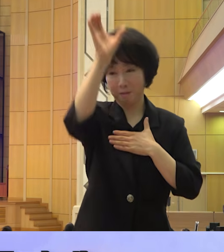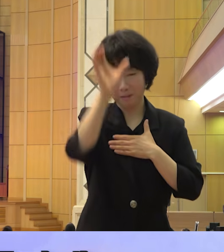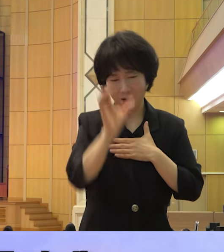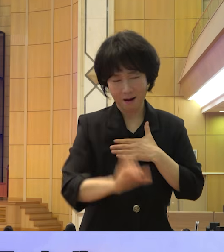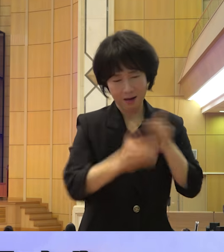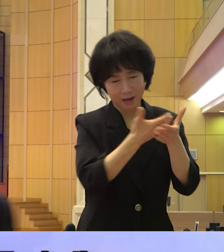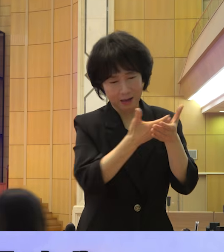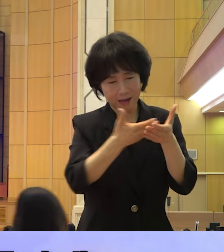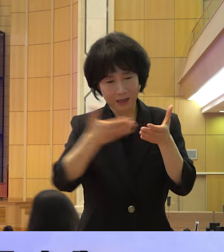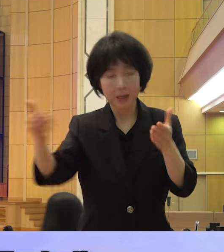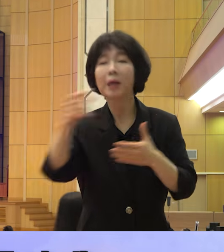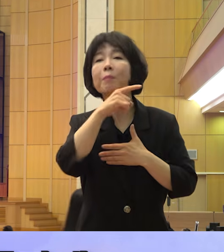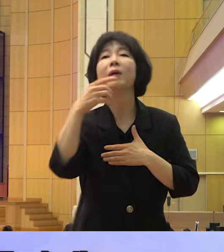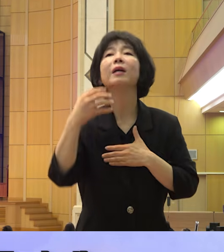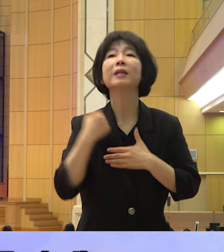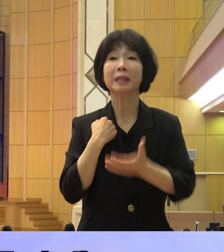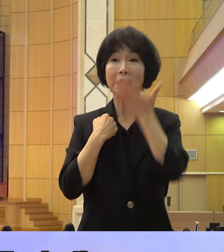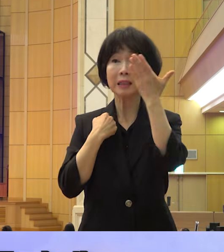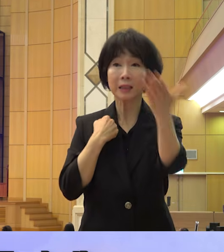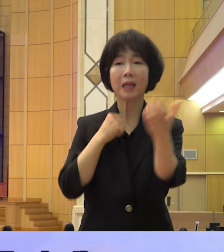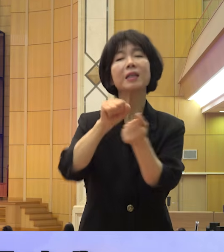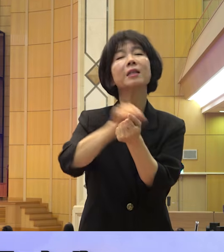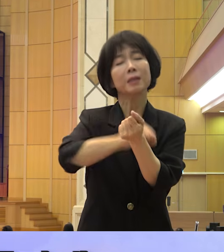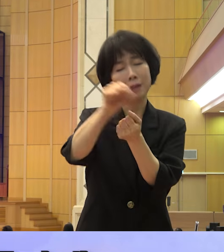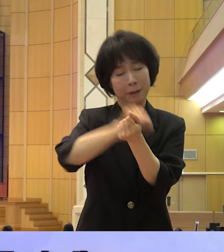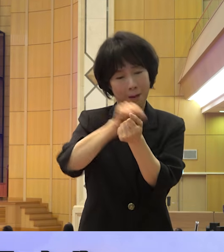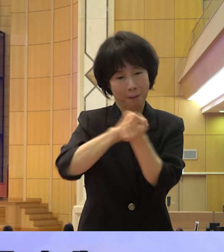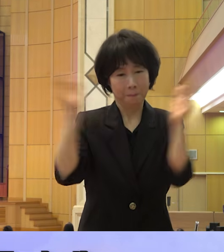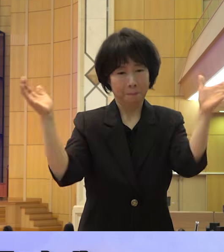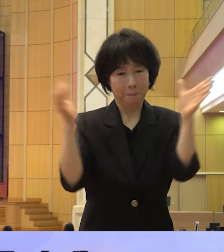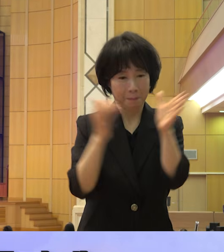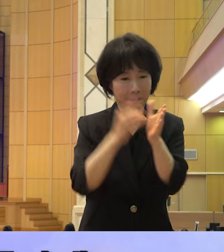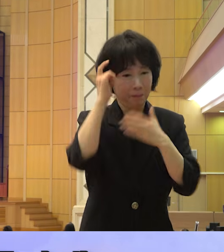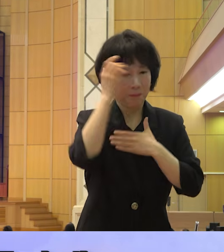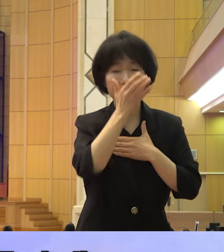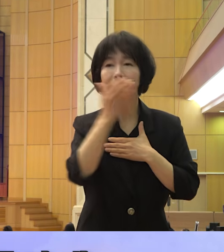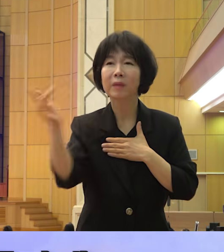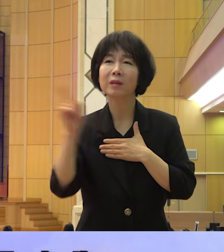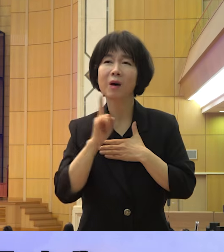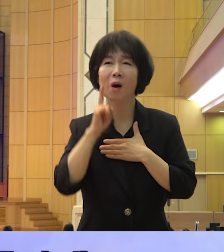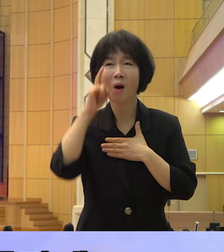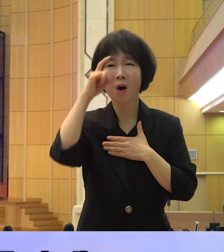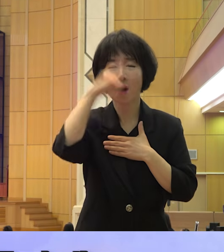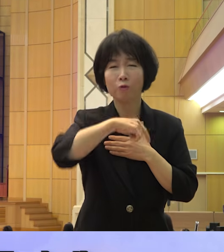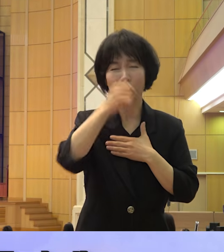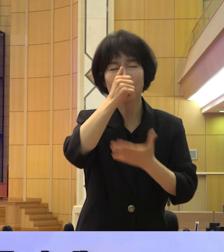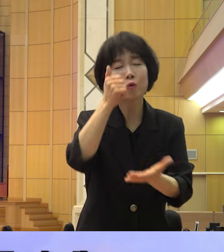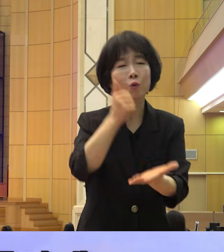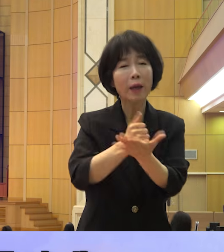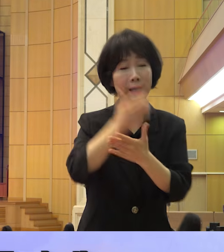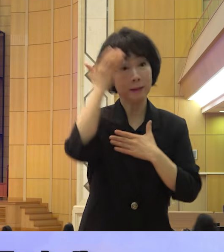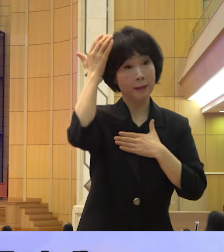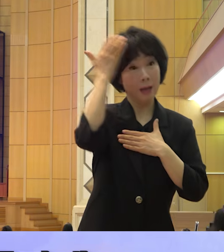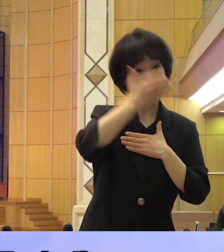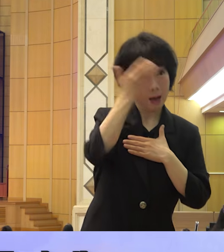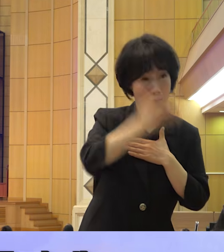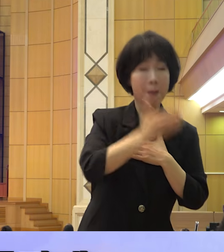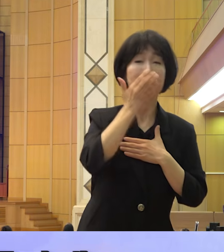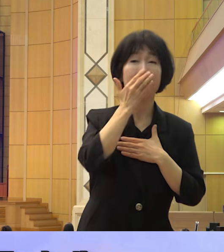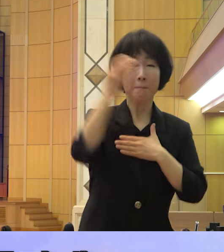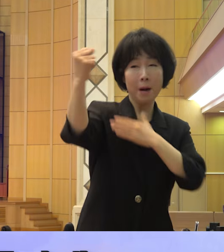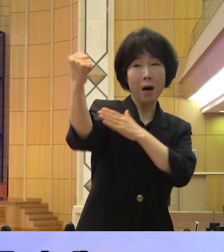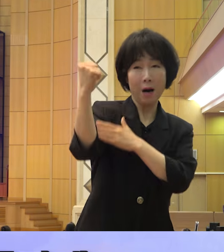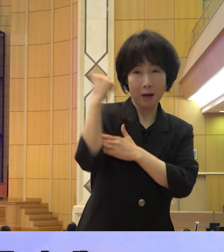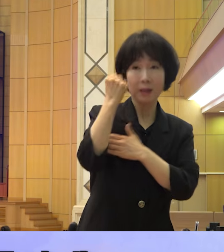흘린 피로써 그대는 씻기어 있는가. 그분 죄히게